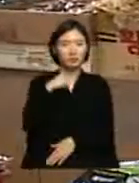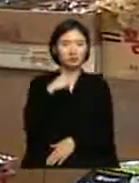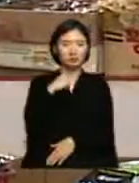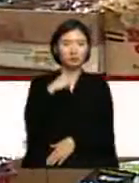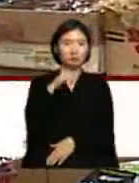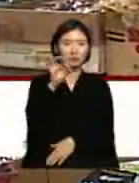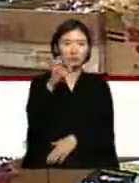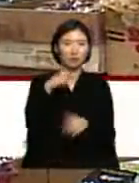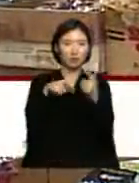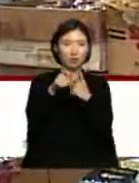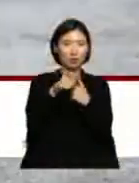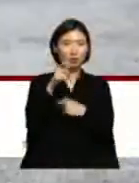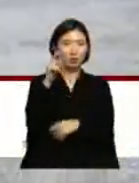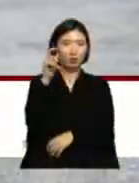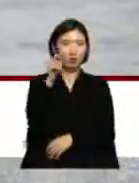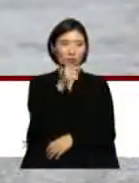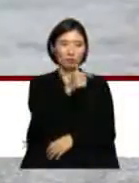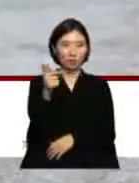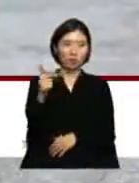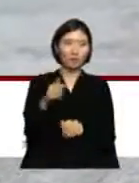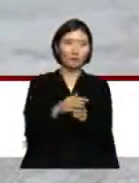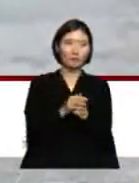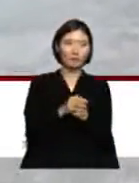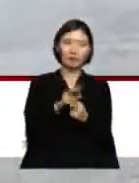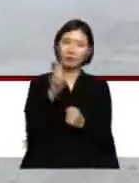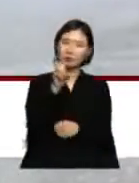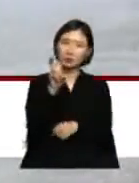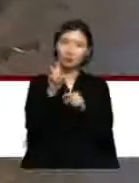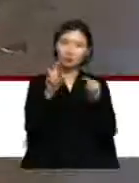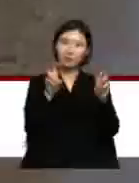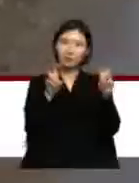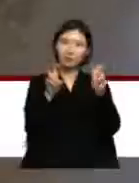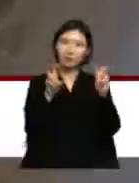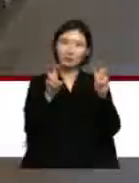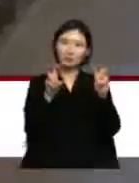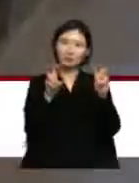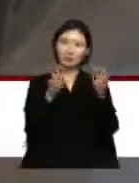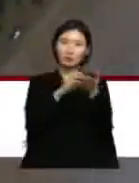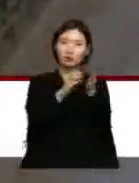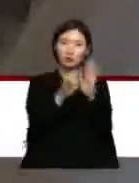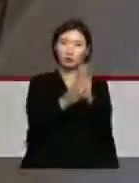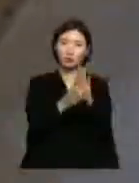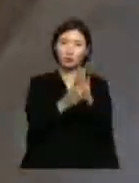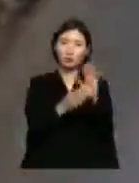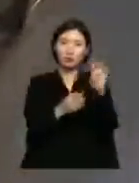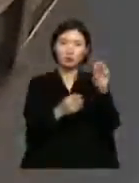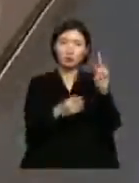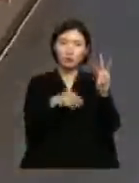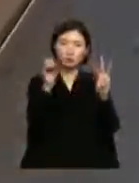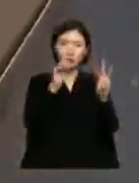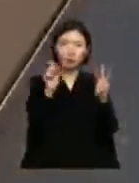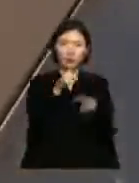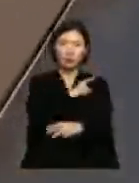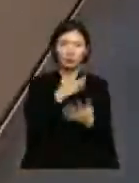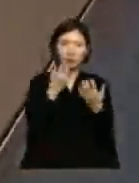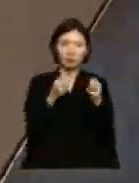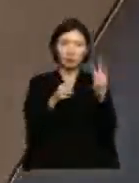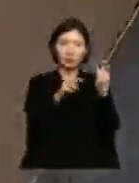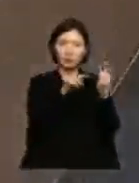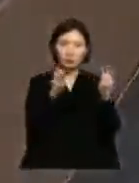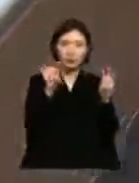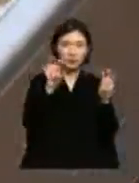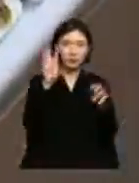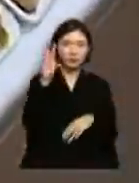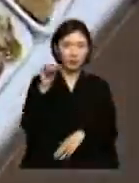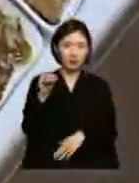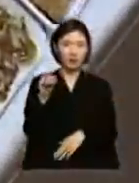높았습니다. 공사의 설문조사에서도 20만 원에서 30만 원 정도가 43%로 가장 많았고 30만 원에서 40만